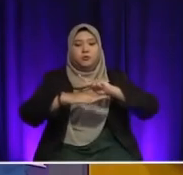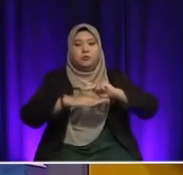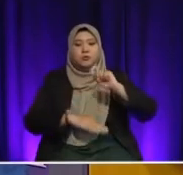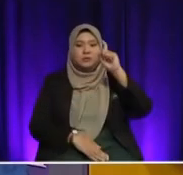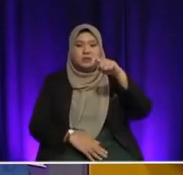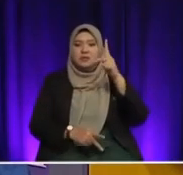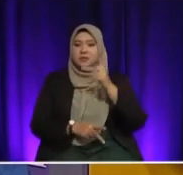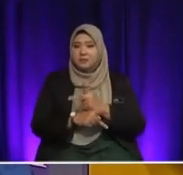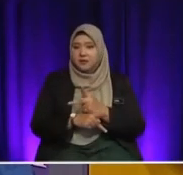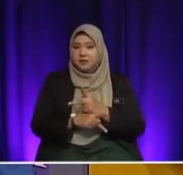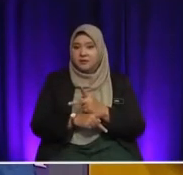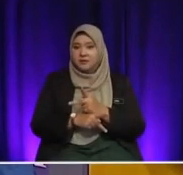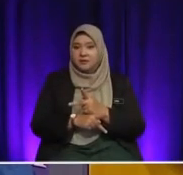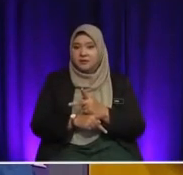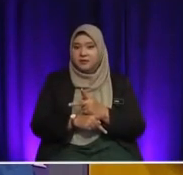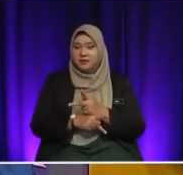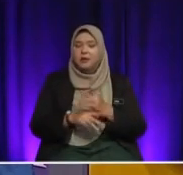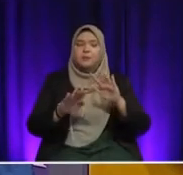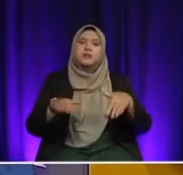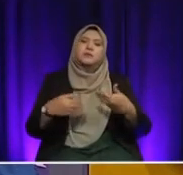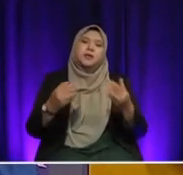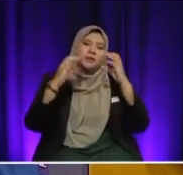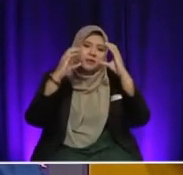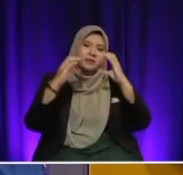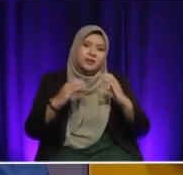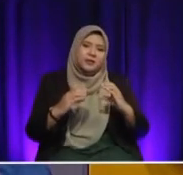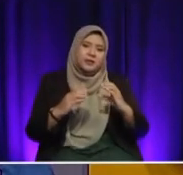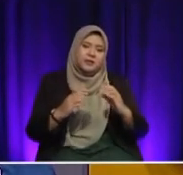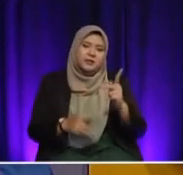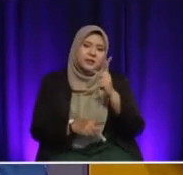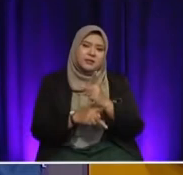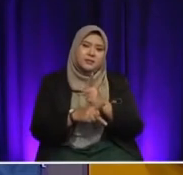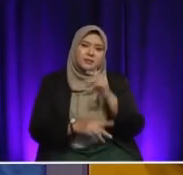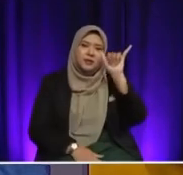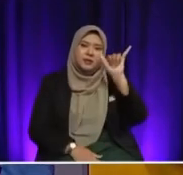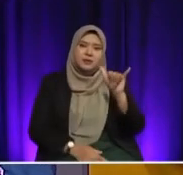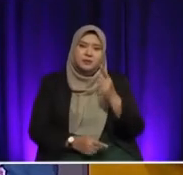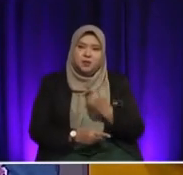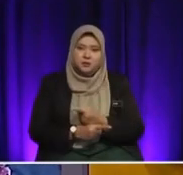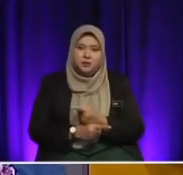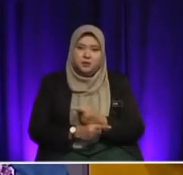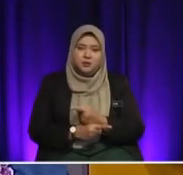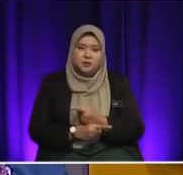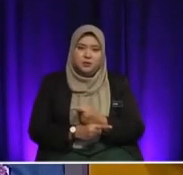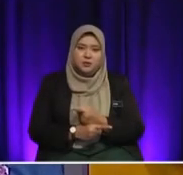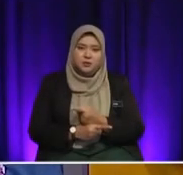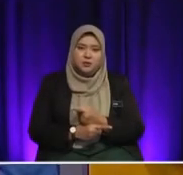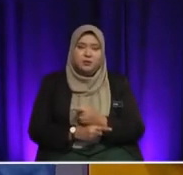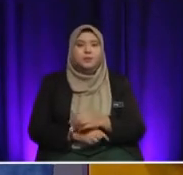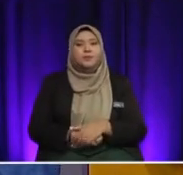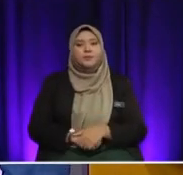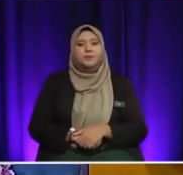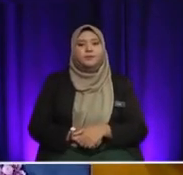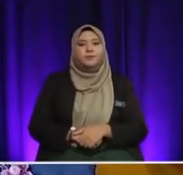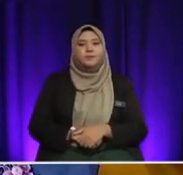hasil ternakan, dia adalah produk yang kaya protein. Bila kaya protein ni, dia cepat rosak.